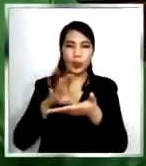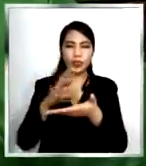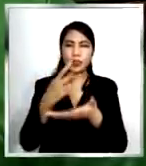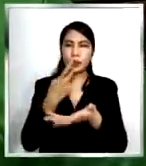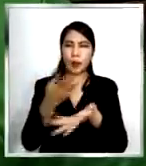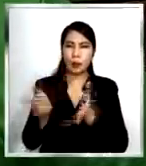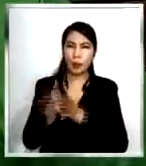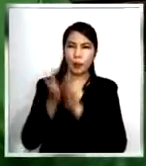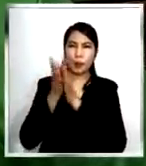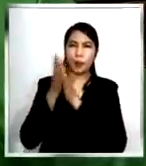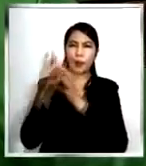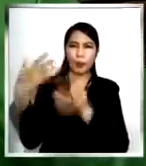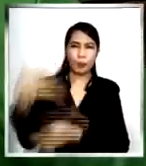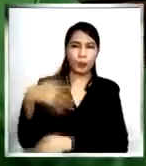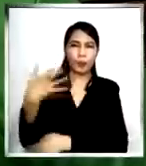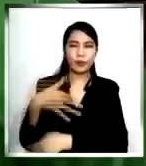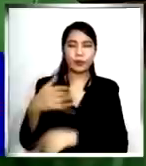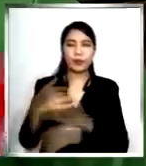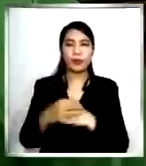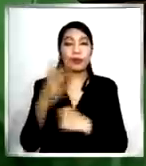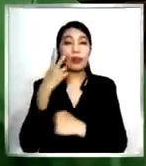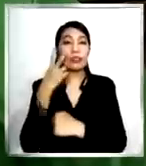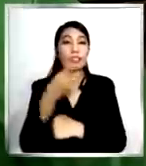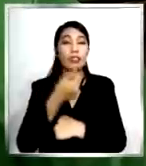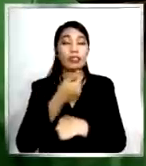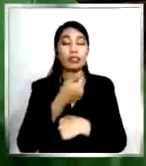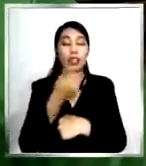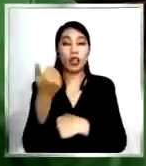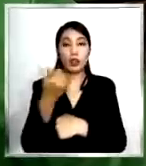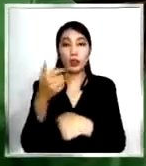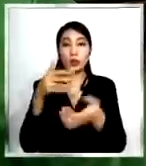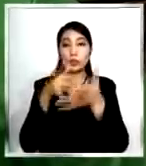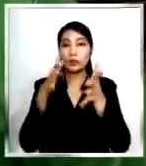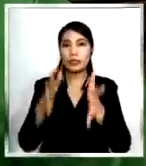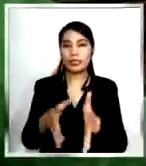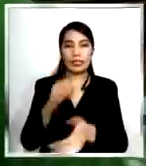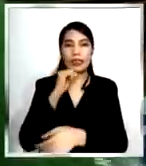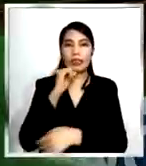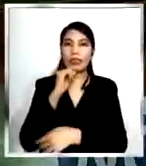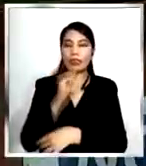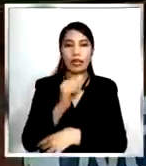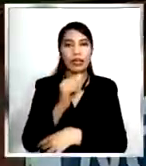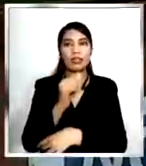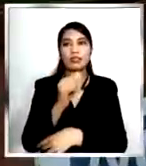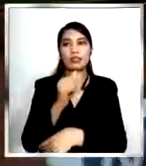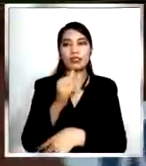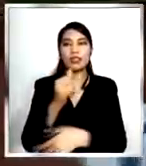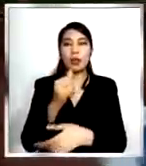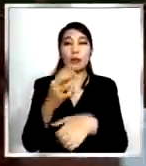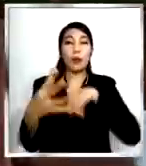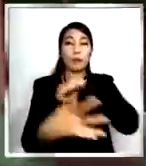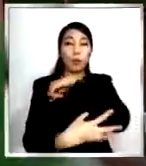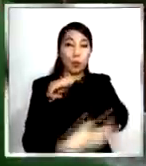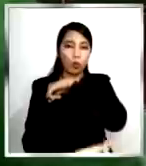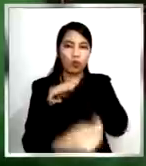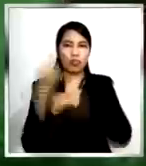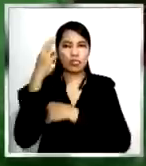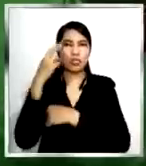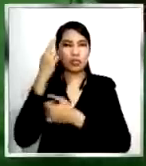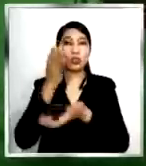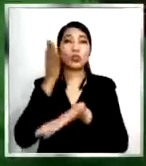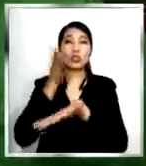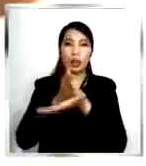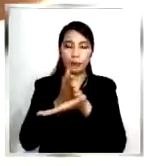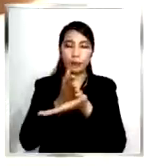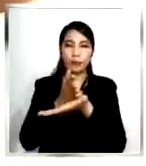ibang estudyante na hindi yad lang yung kahirapan para makamit mo yung tagumpay mo sa